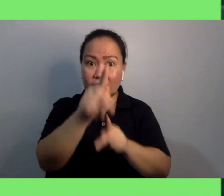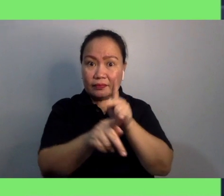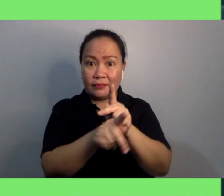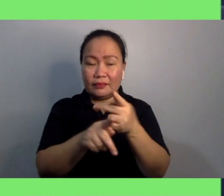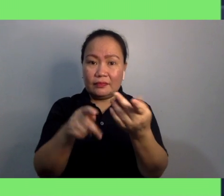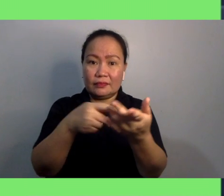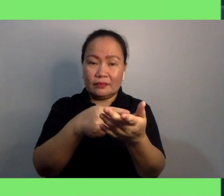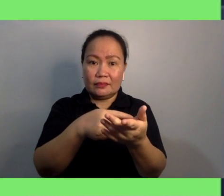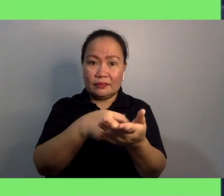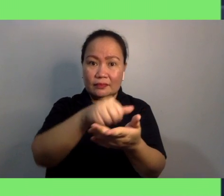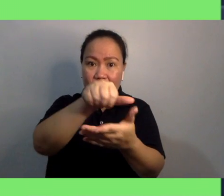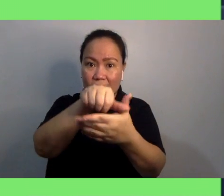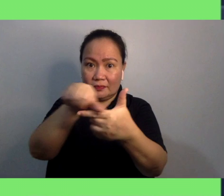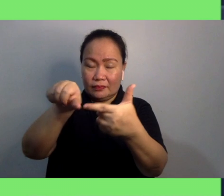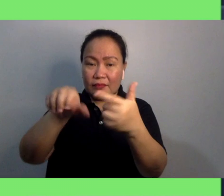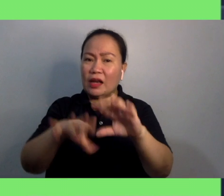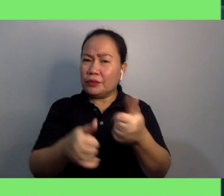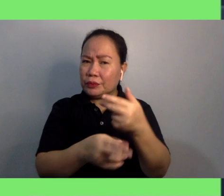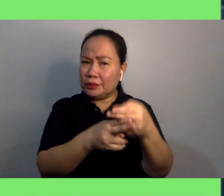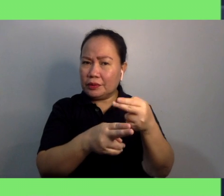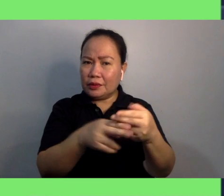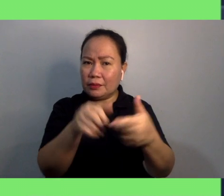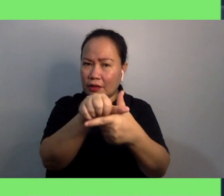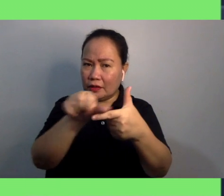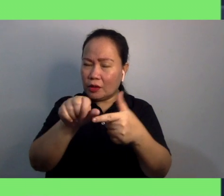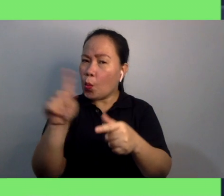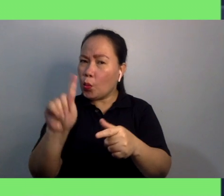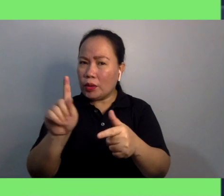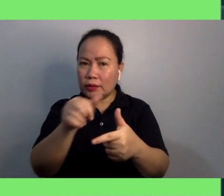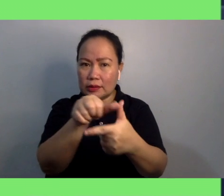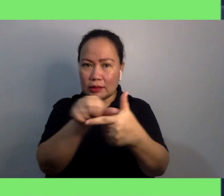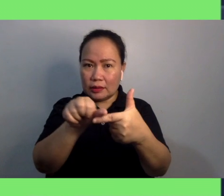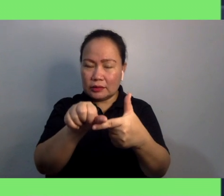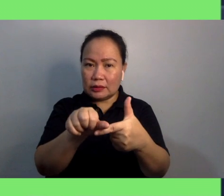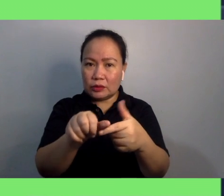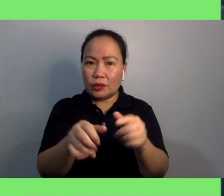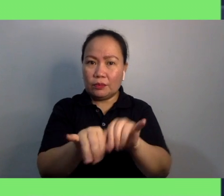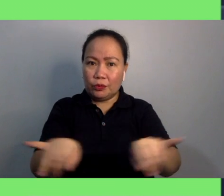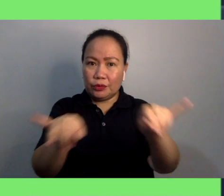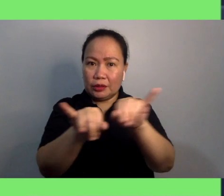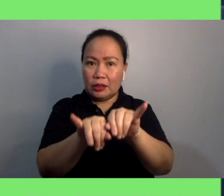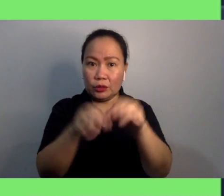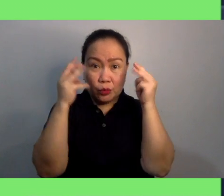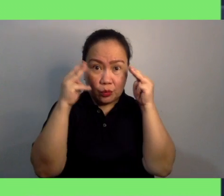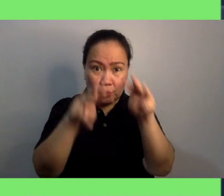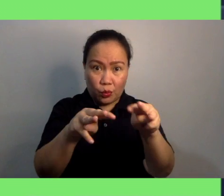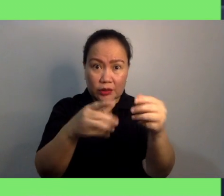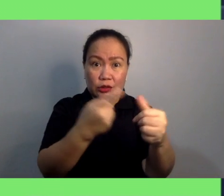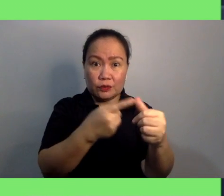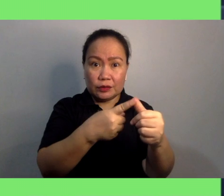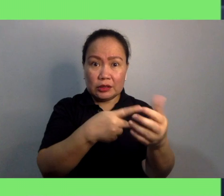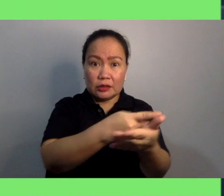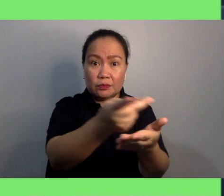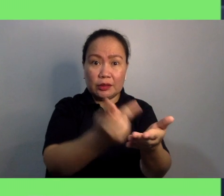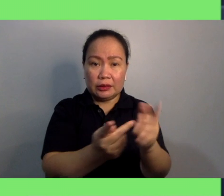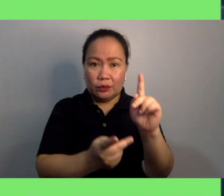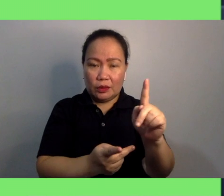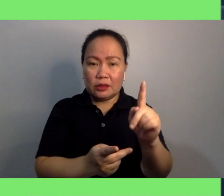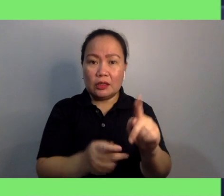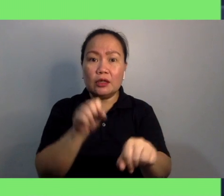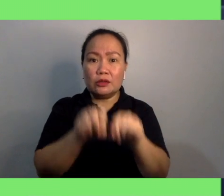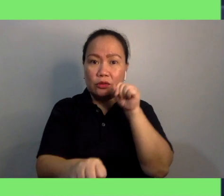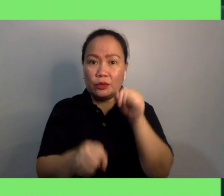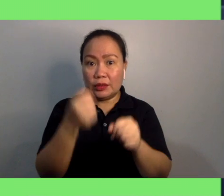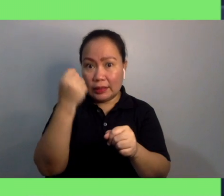name the angles, what is an angle. So, dapat po napanood muna natin yung part 1 para maintindihan po natin